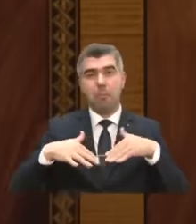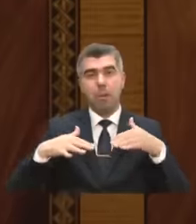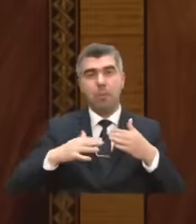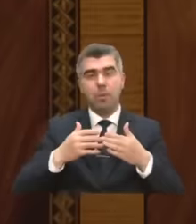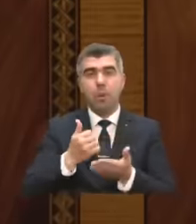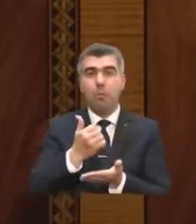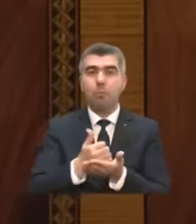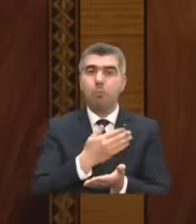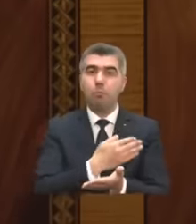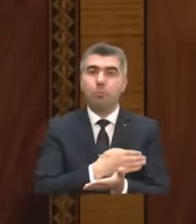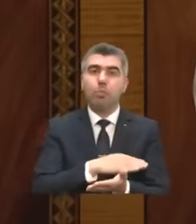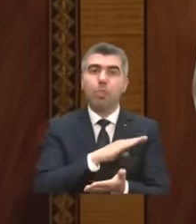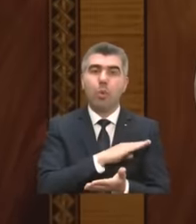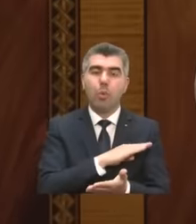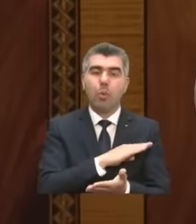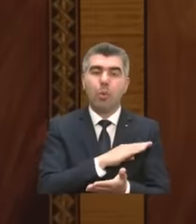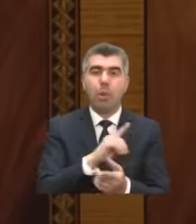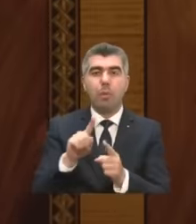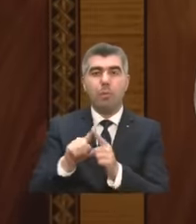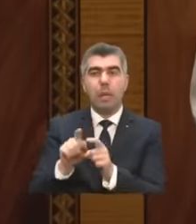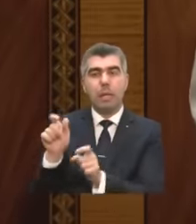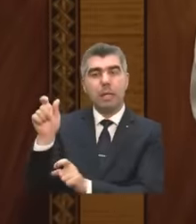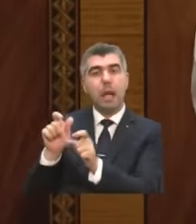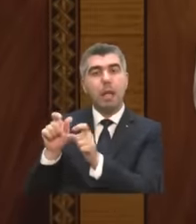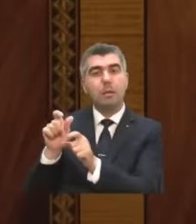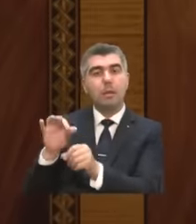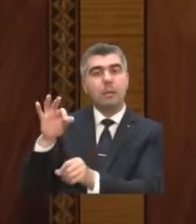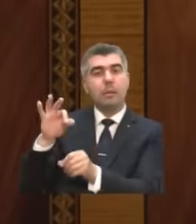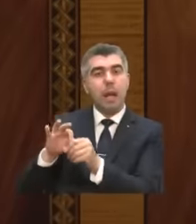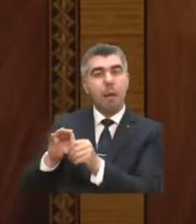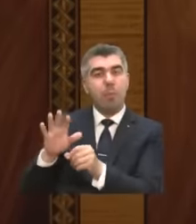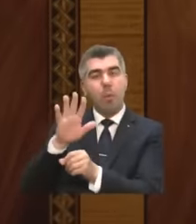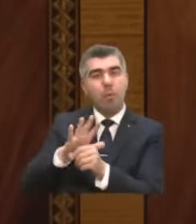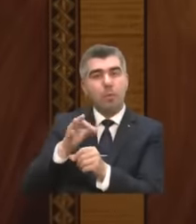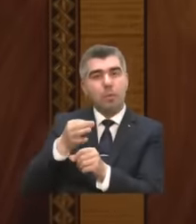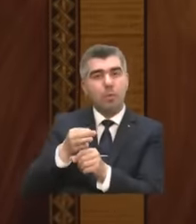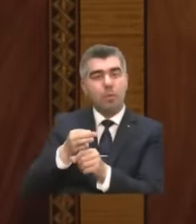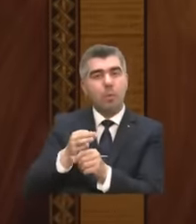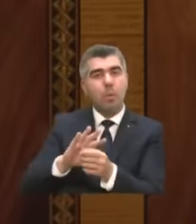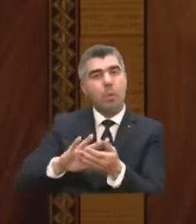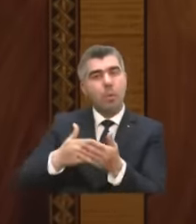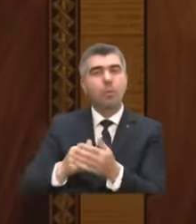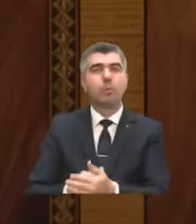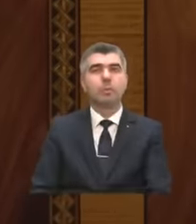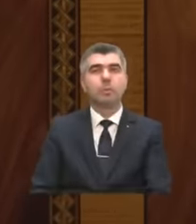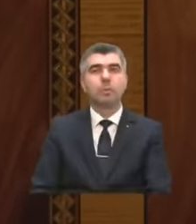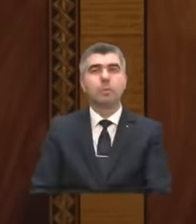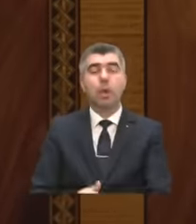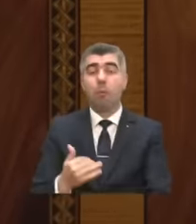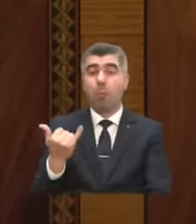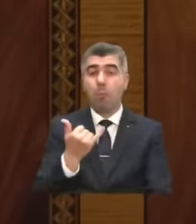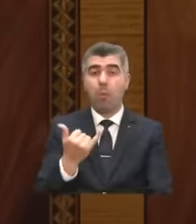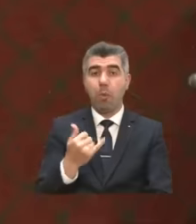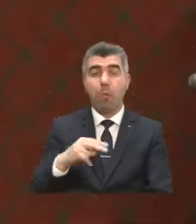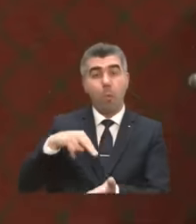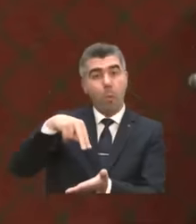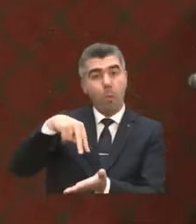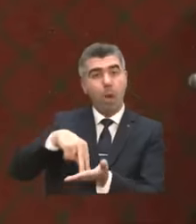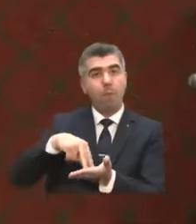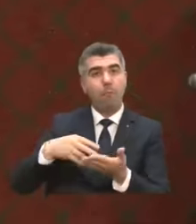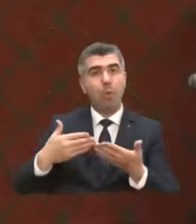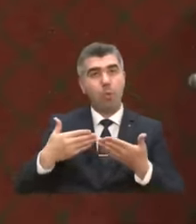مسؤولية ألقاها الشعب على عاتقنا وطوق بها أعناقنا. لذلك لما كنوقف أمامكم السيد رئيس